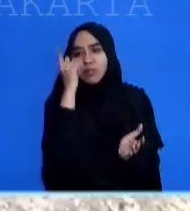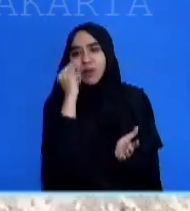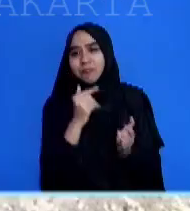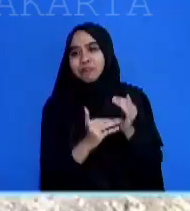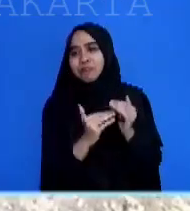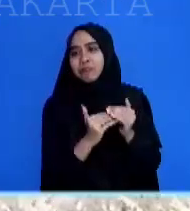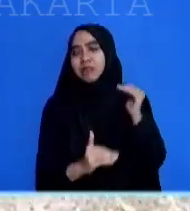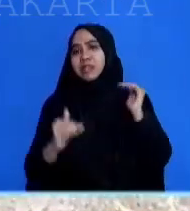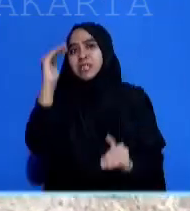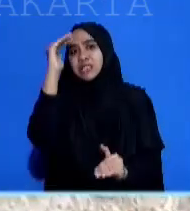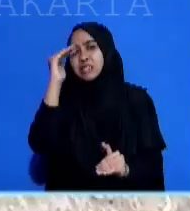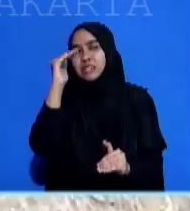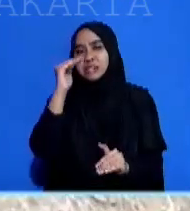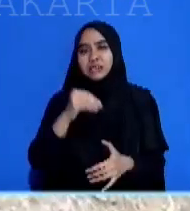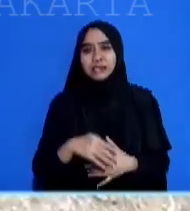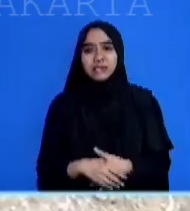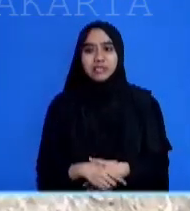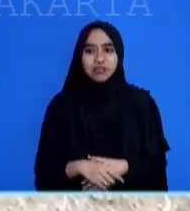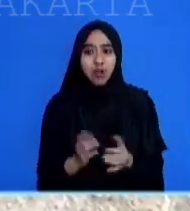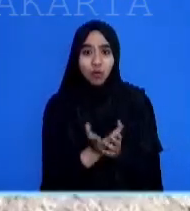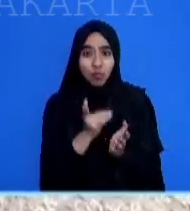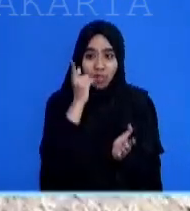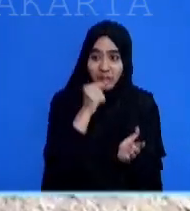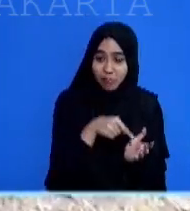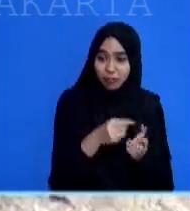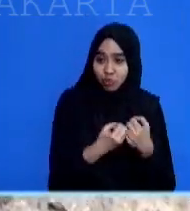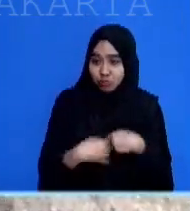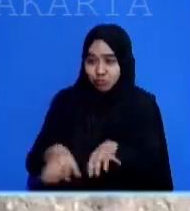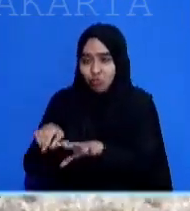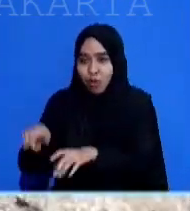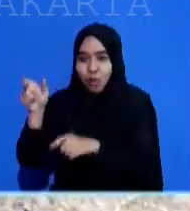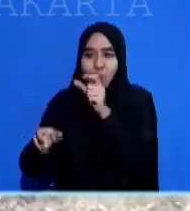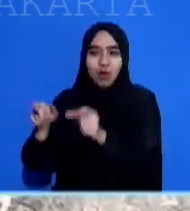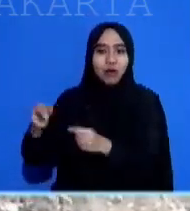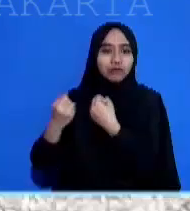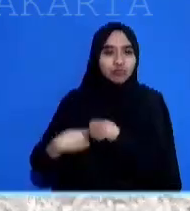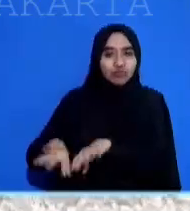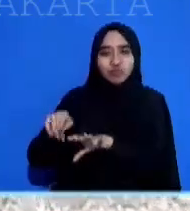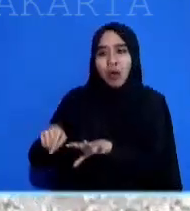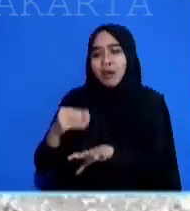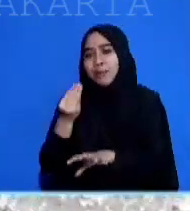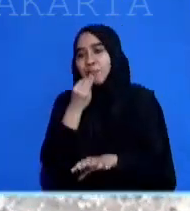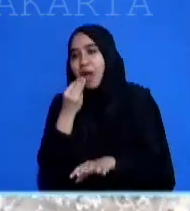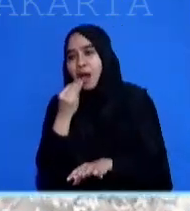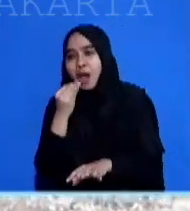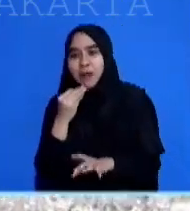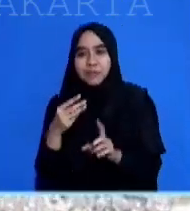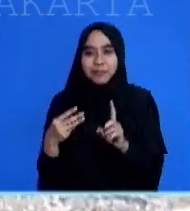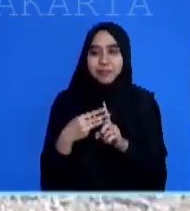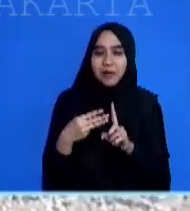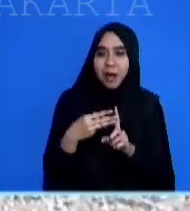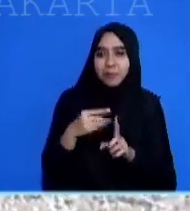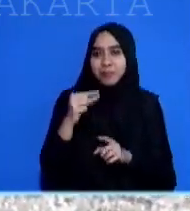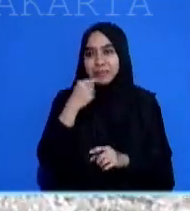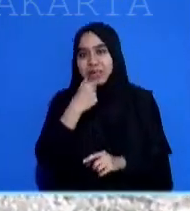k-k arengamelanun men dipun bakul angkringan Lan pangusah kuliner B Kajeng ingkang